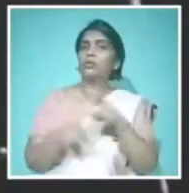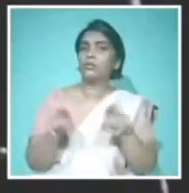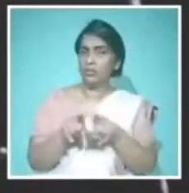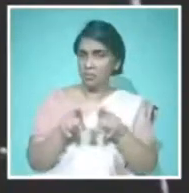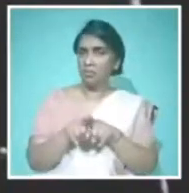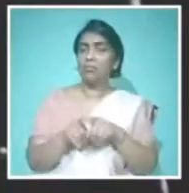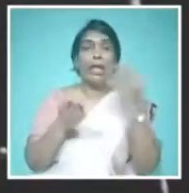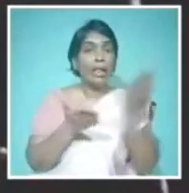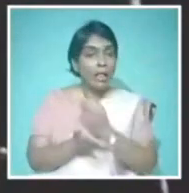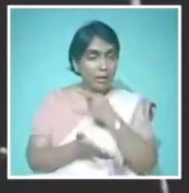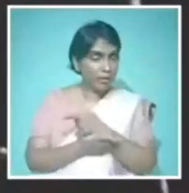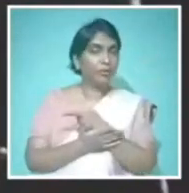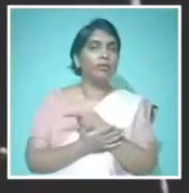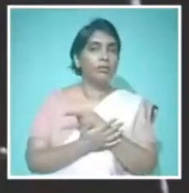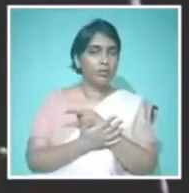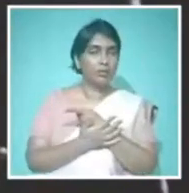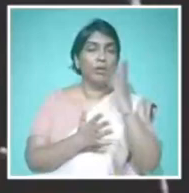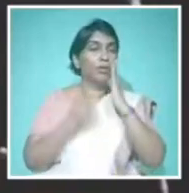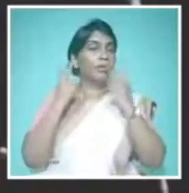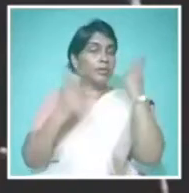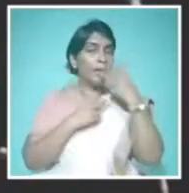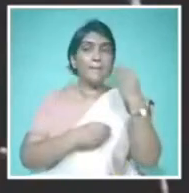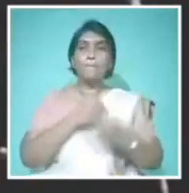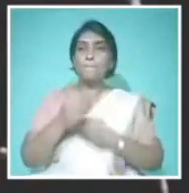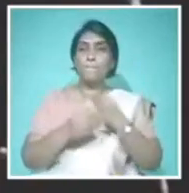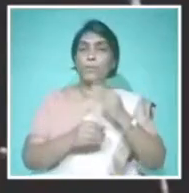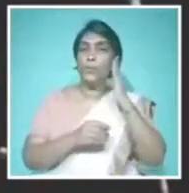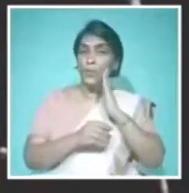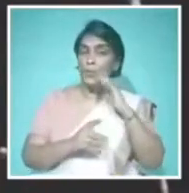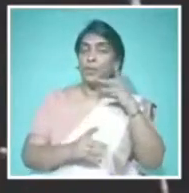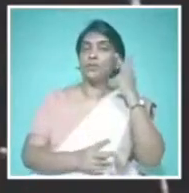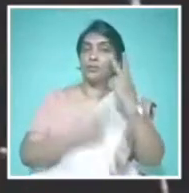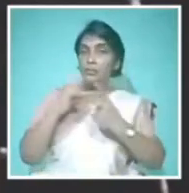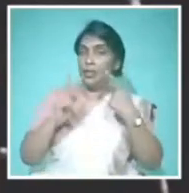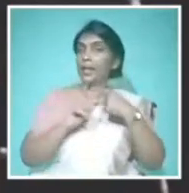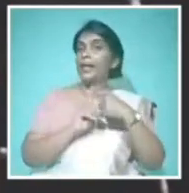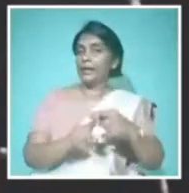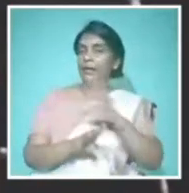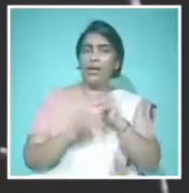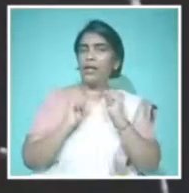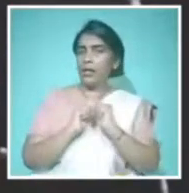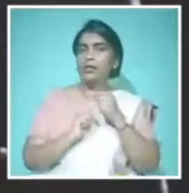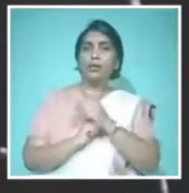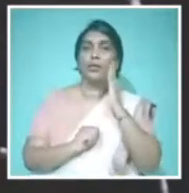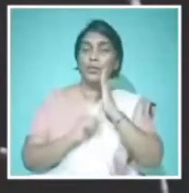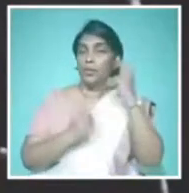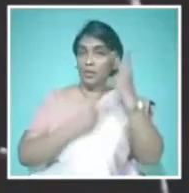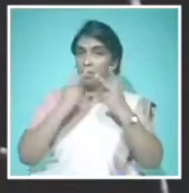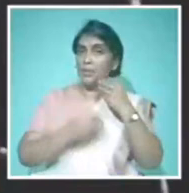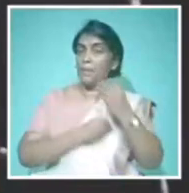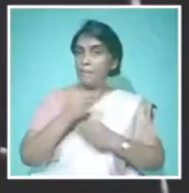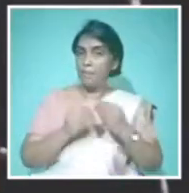මේව විවෘත කරන්න ඉතුරු මේ සංචාරක ව්‍යාපාරයේ විදේශීය සංචාරක ඉලක්ක කරලා. මොකද හේතුව දැන් සංචාරක